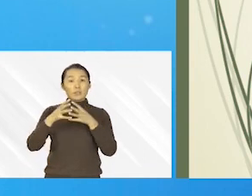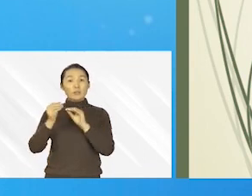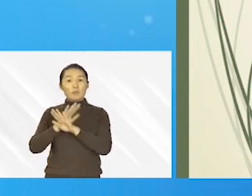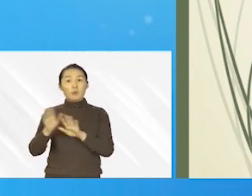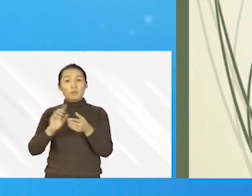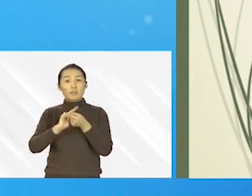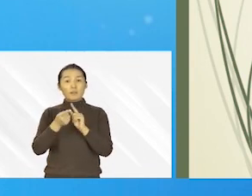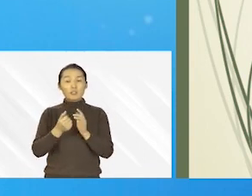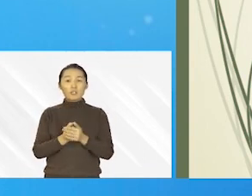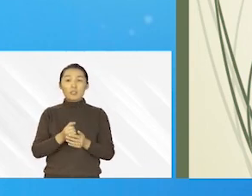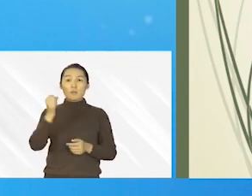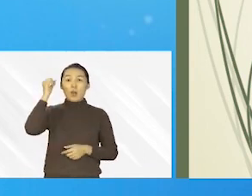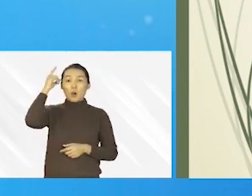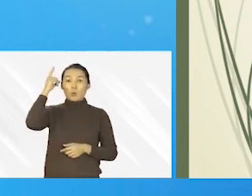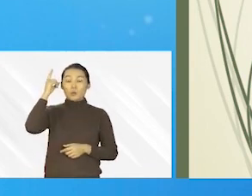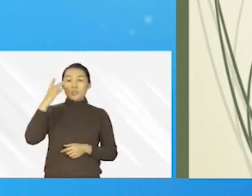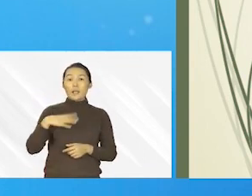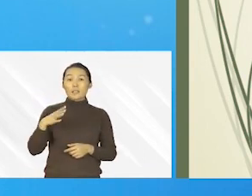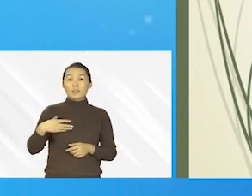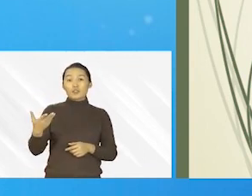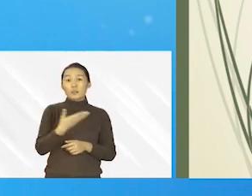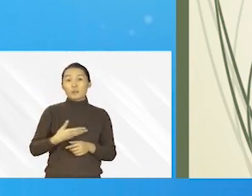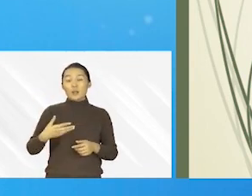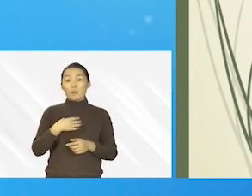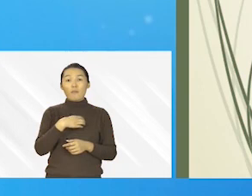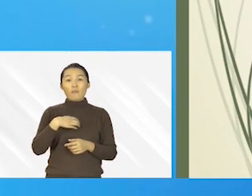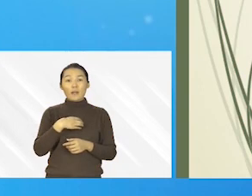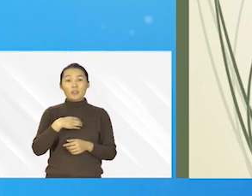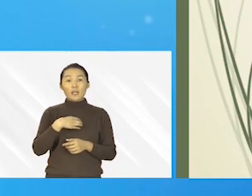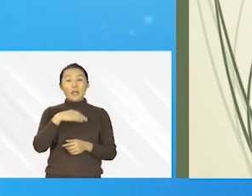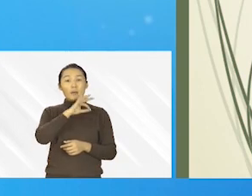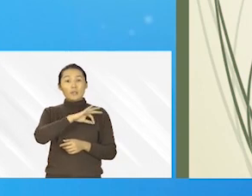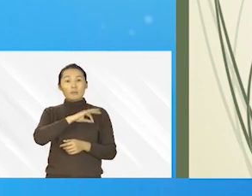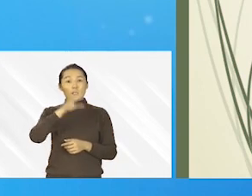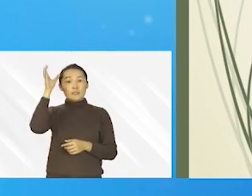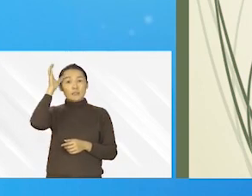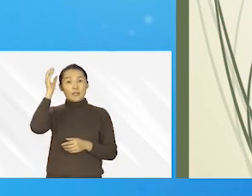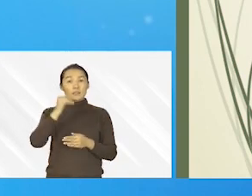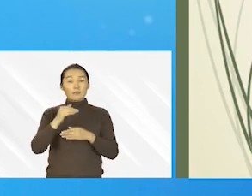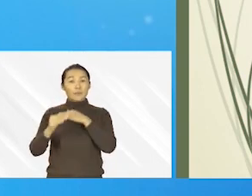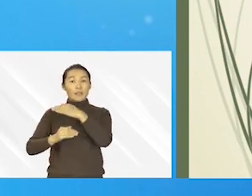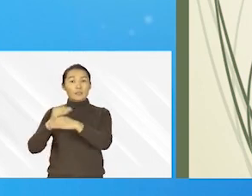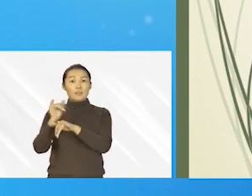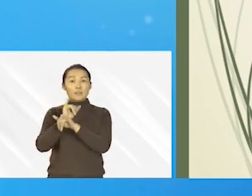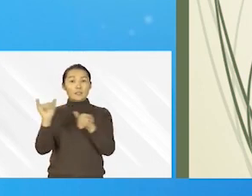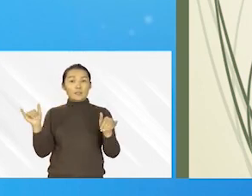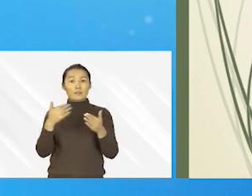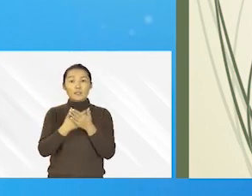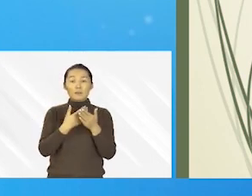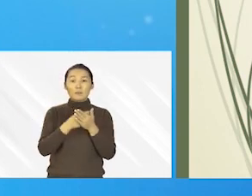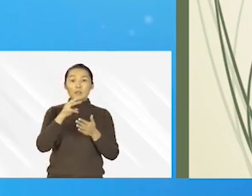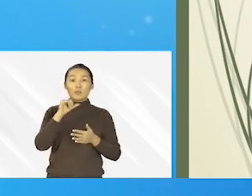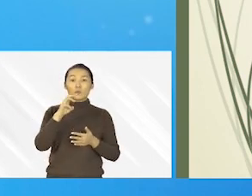превращением. Узнали, для чего нам важно применять знания о циклах развития на примере тутового